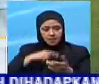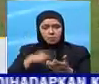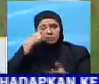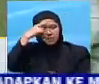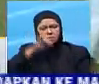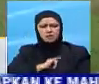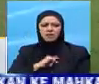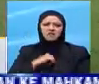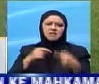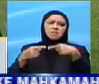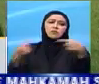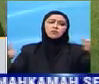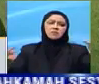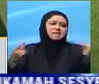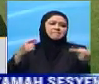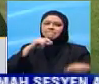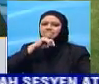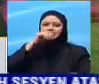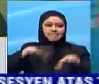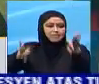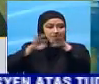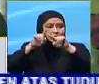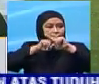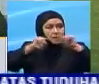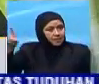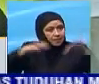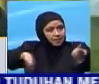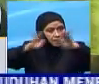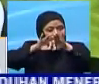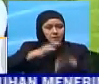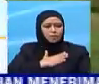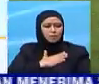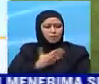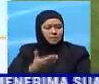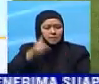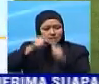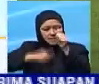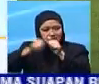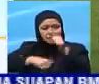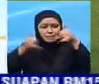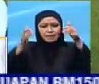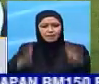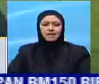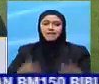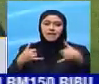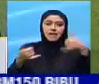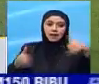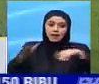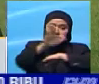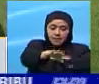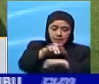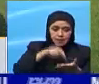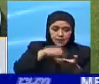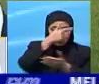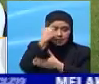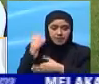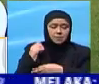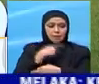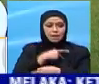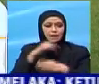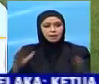sekali komitmen setiap pemain yang bermain pada petang in kerana kami akan menghadapi